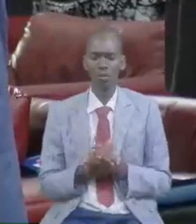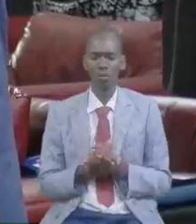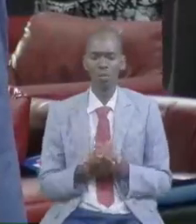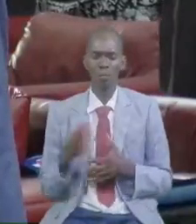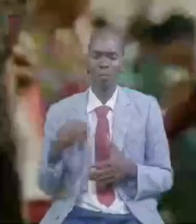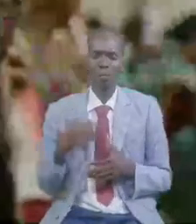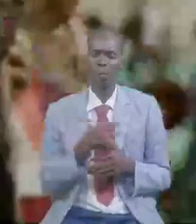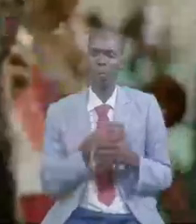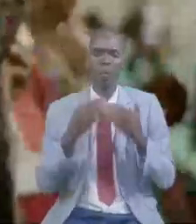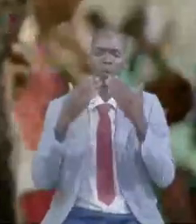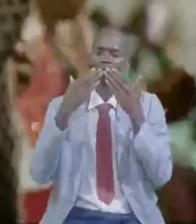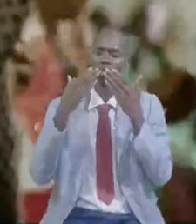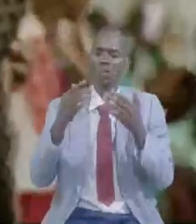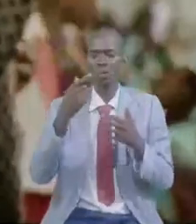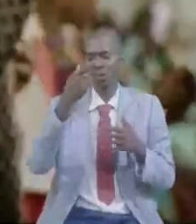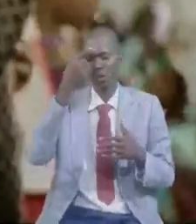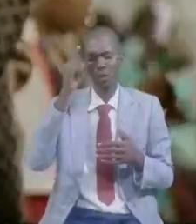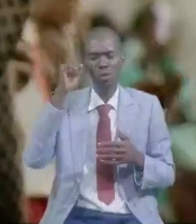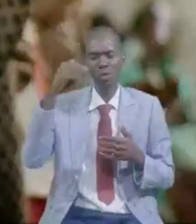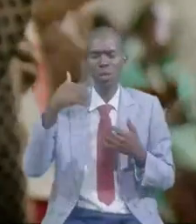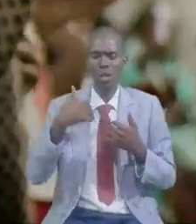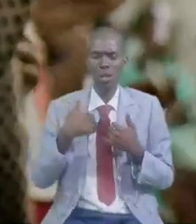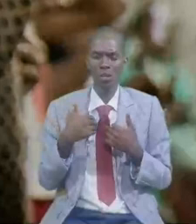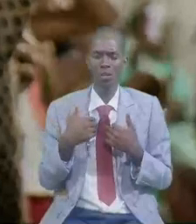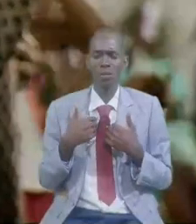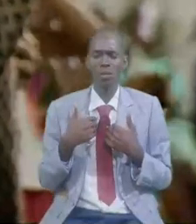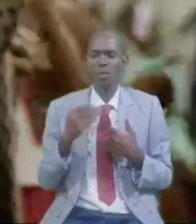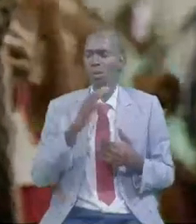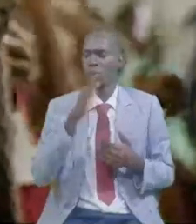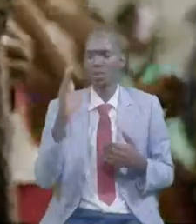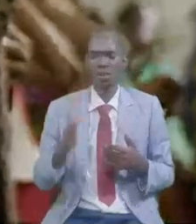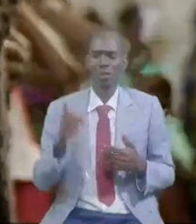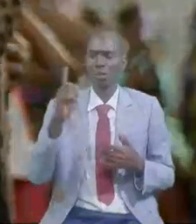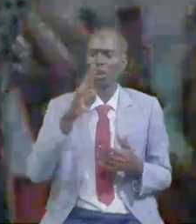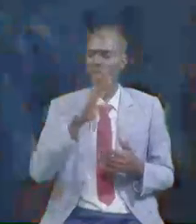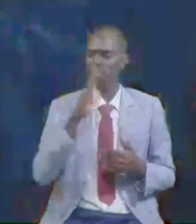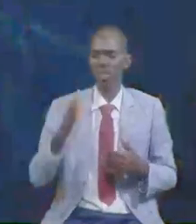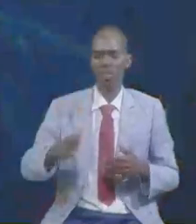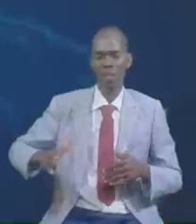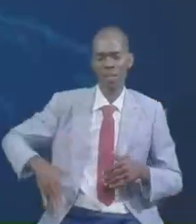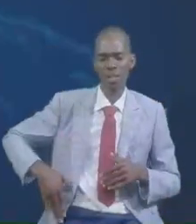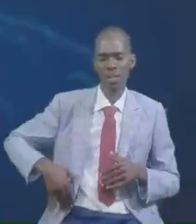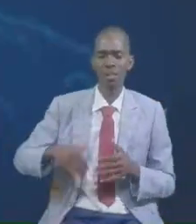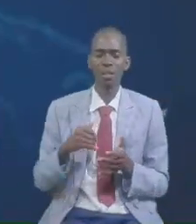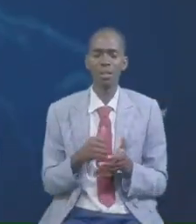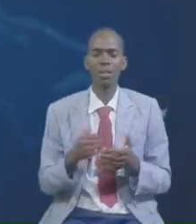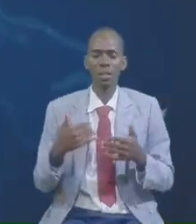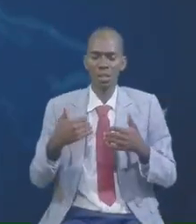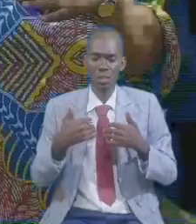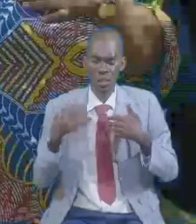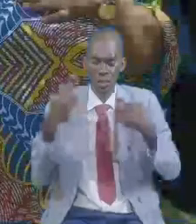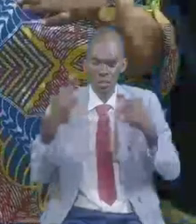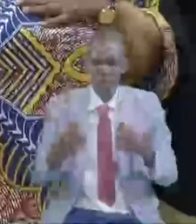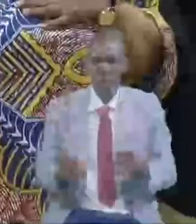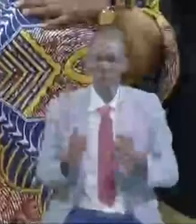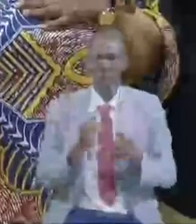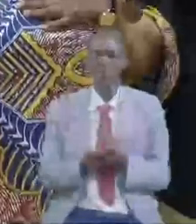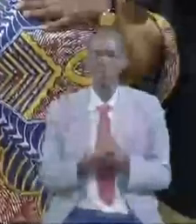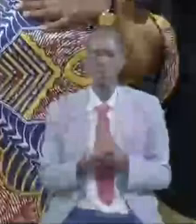Nous te remercions, Seigneur, tu n'es jamais en retard, c'est fait, c'est fait.